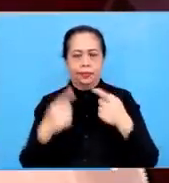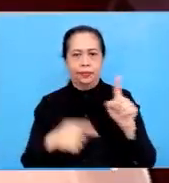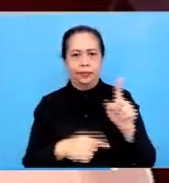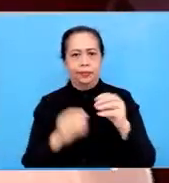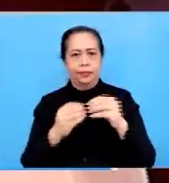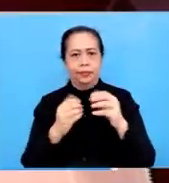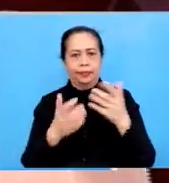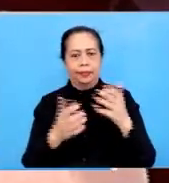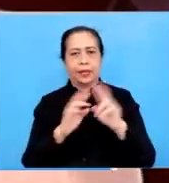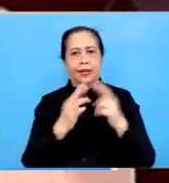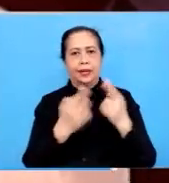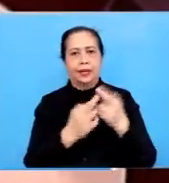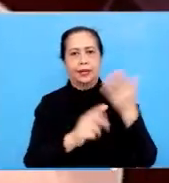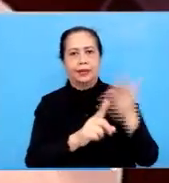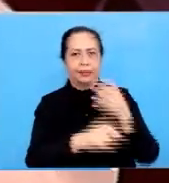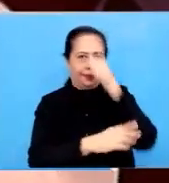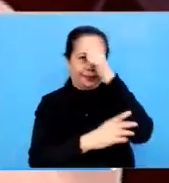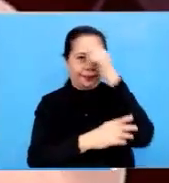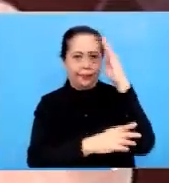mga kaanak ni Bonifacio.